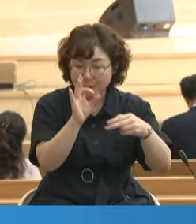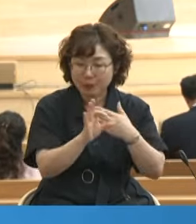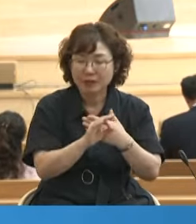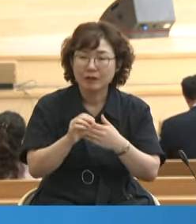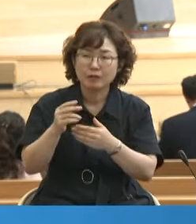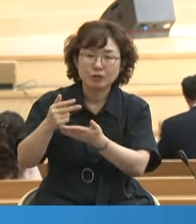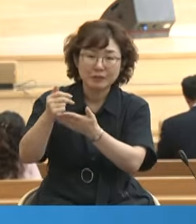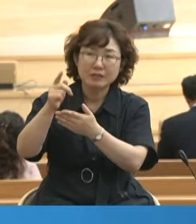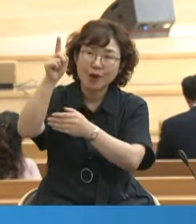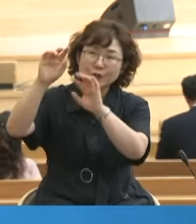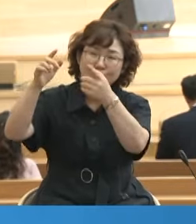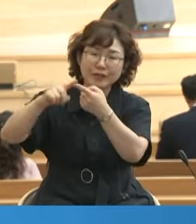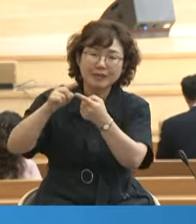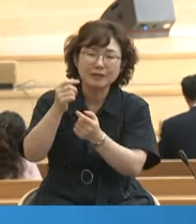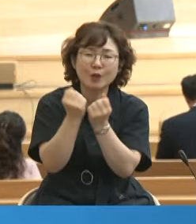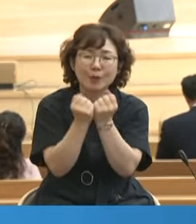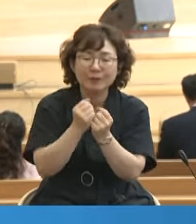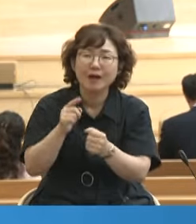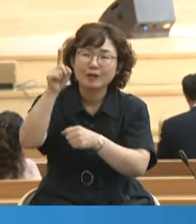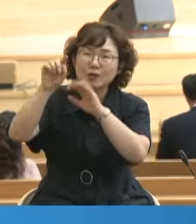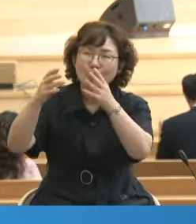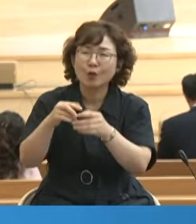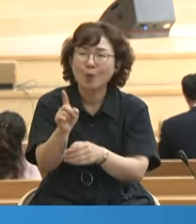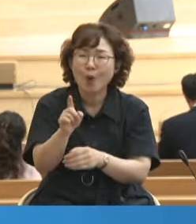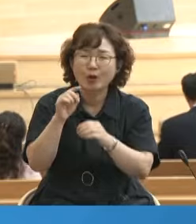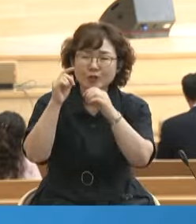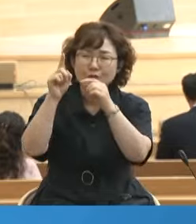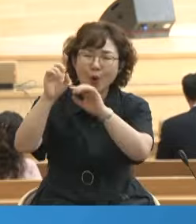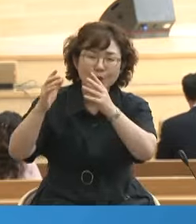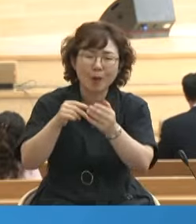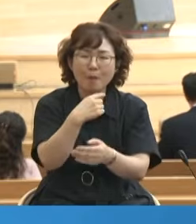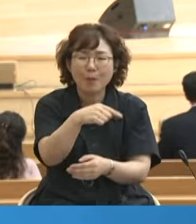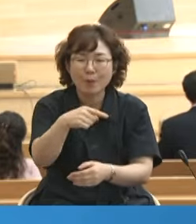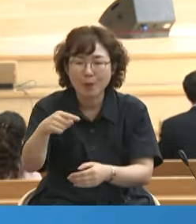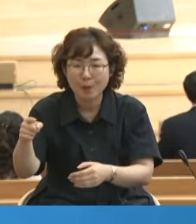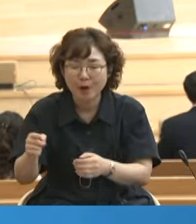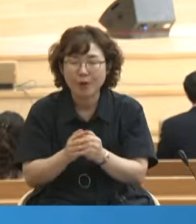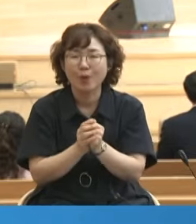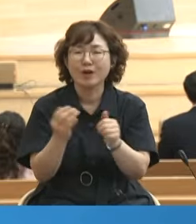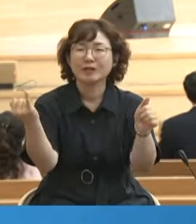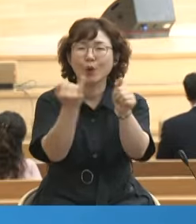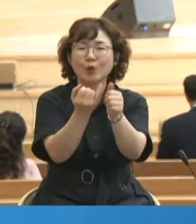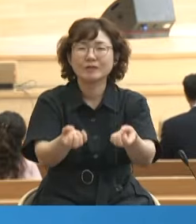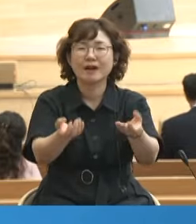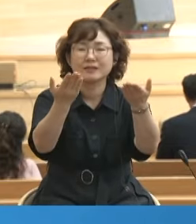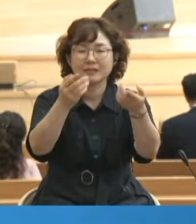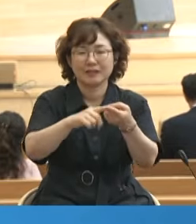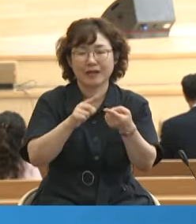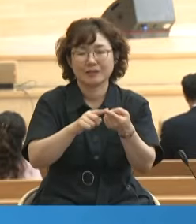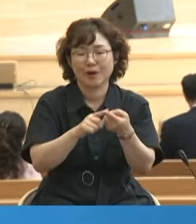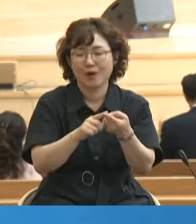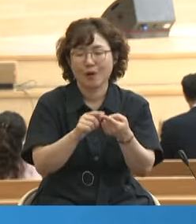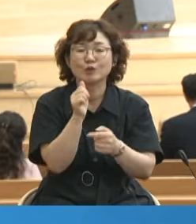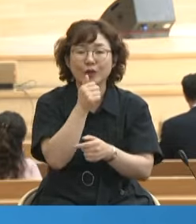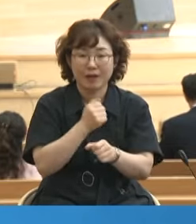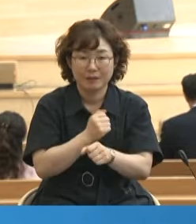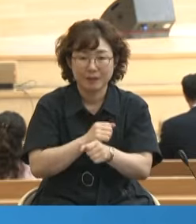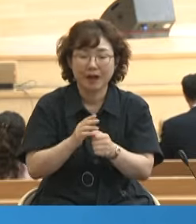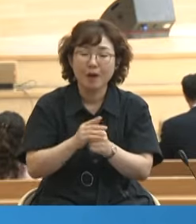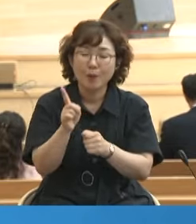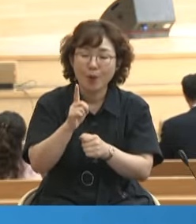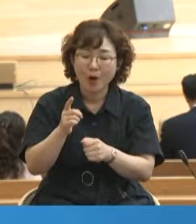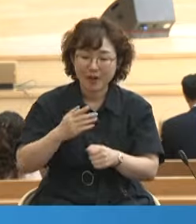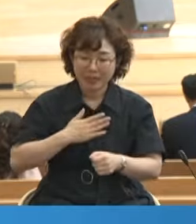천국에 대한 설명을 합니다. 천국 이런 곳이다, 천국 이런 곳이다 그러면서 혼인잔치로 비유를 하죠. 천국은 마치 자기 아들을